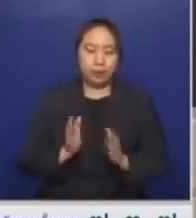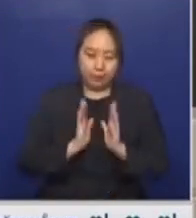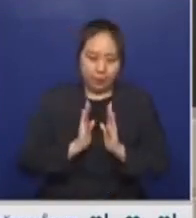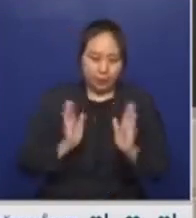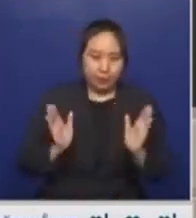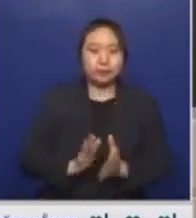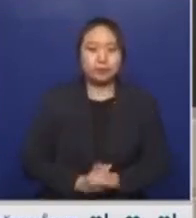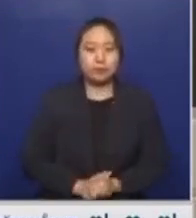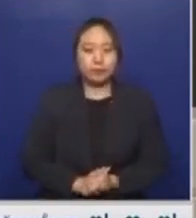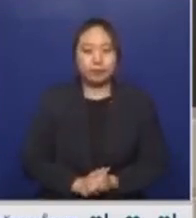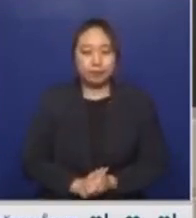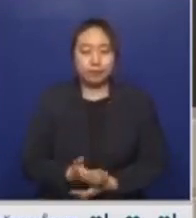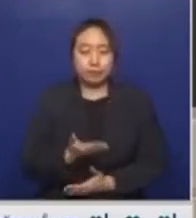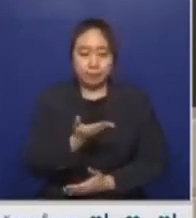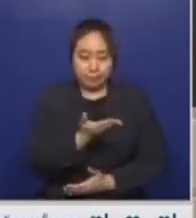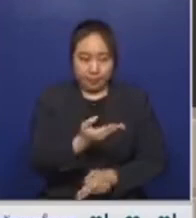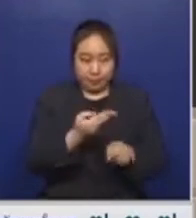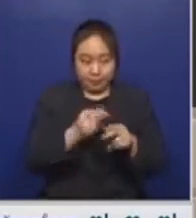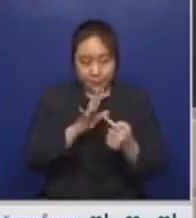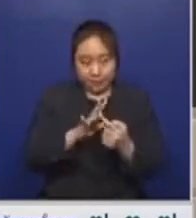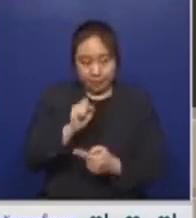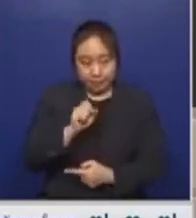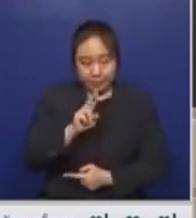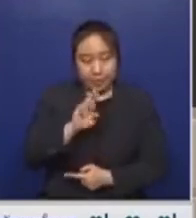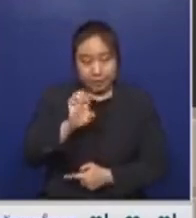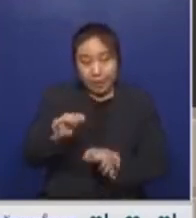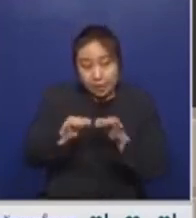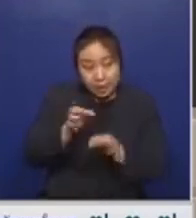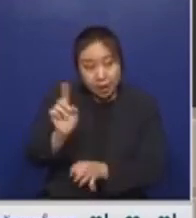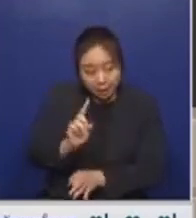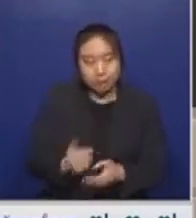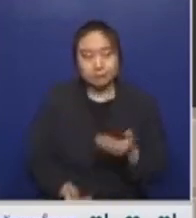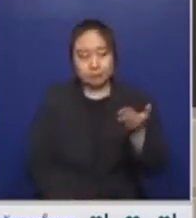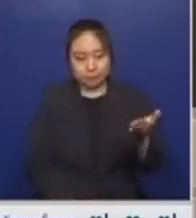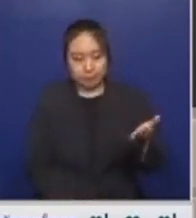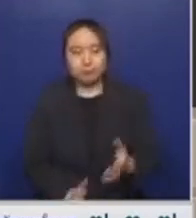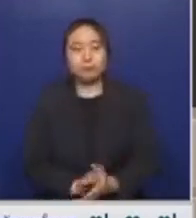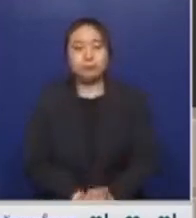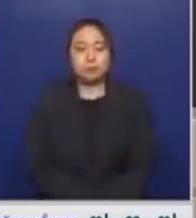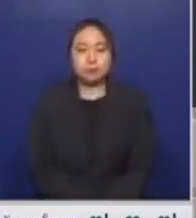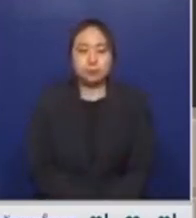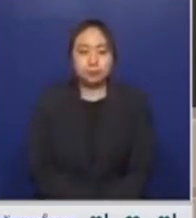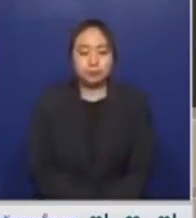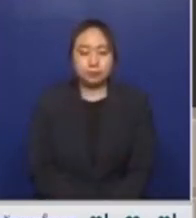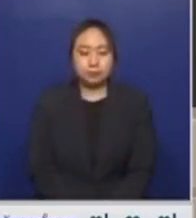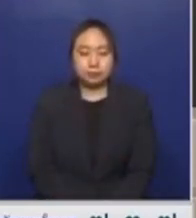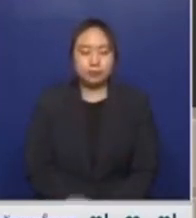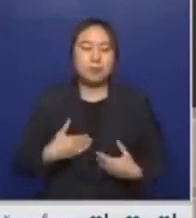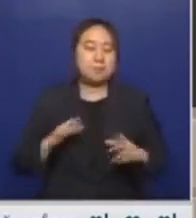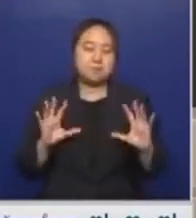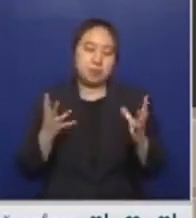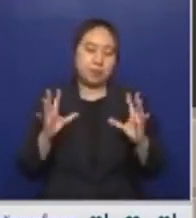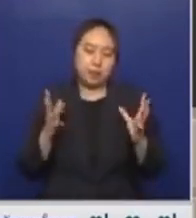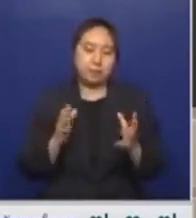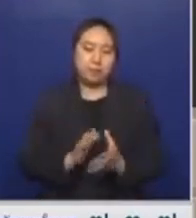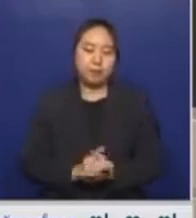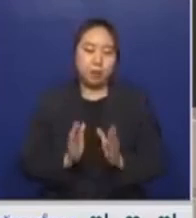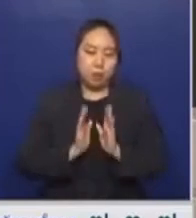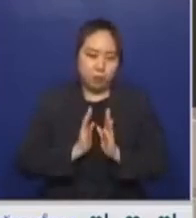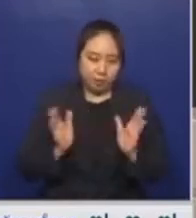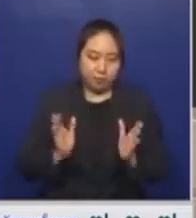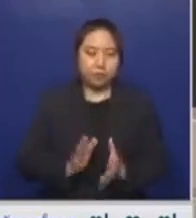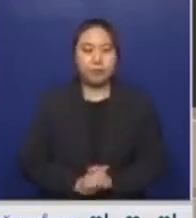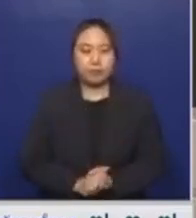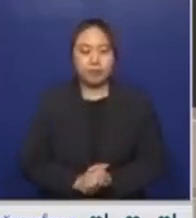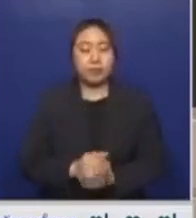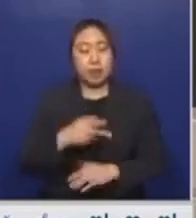เชิญคุณเสรีมีอะไรจะชี้แจงเชิญครับอนุญาตเถอะ ครับไม่มีแล้วครับท่านประธานครับขอบพระคุณครับท่านประ